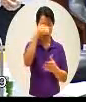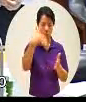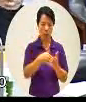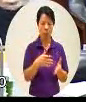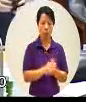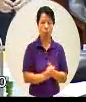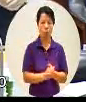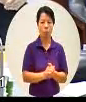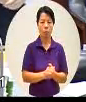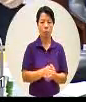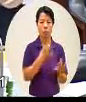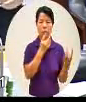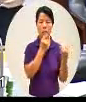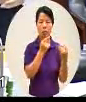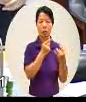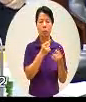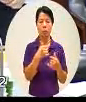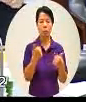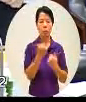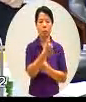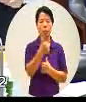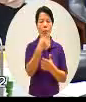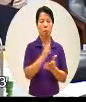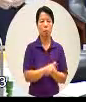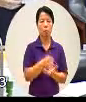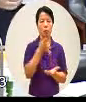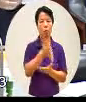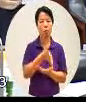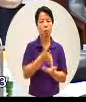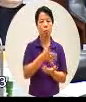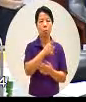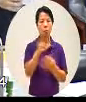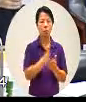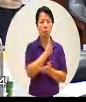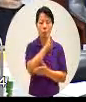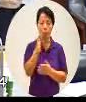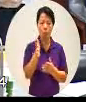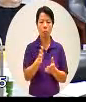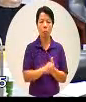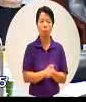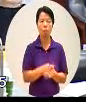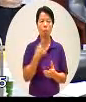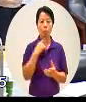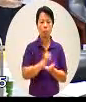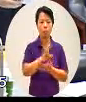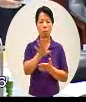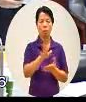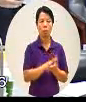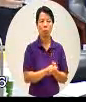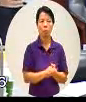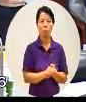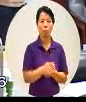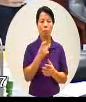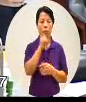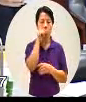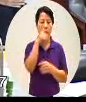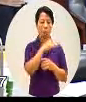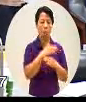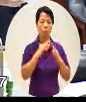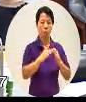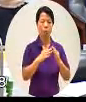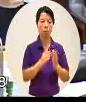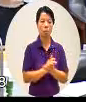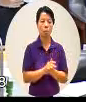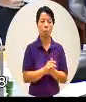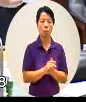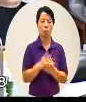个萧永达议员在咨询啊，萧议员他在咨询，他有哪有报告说人台南市